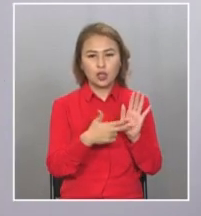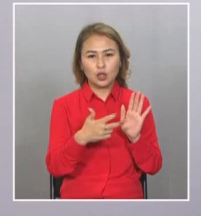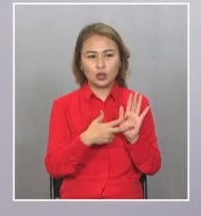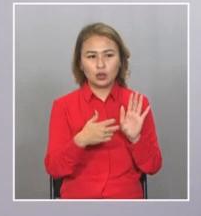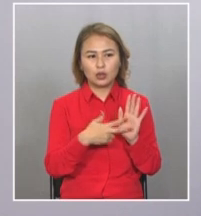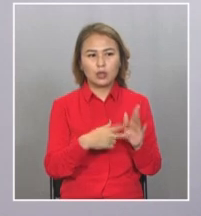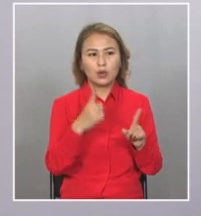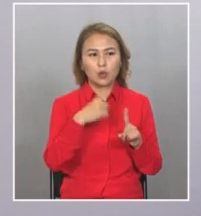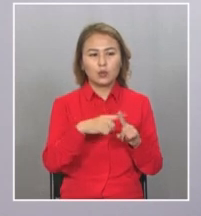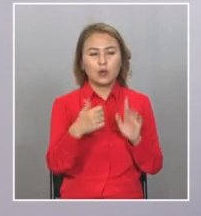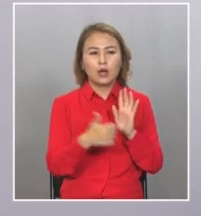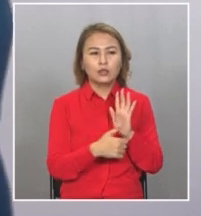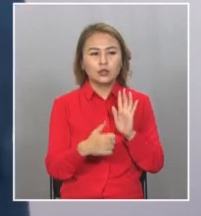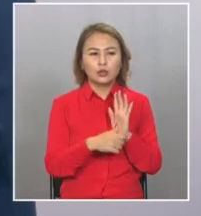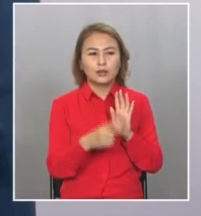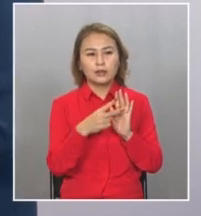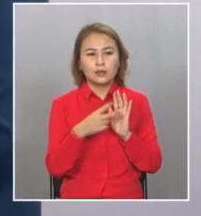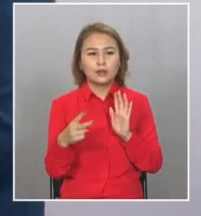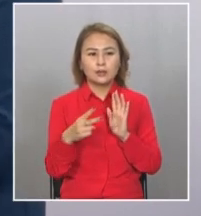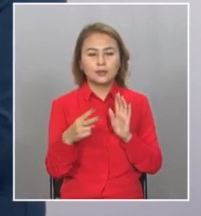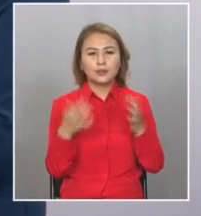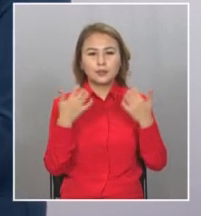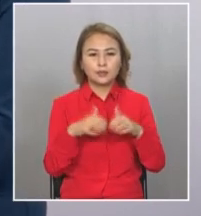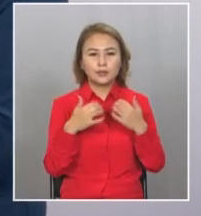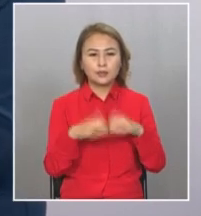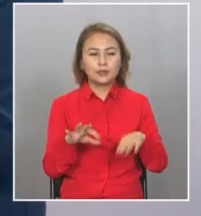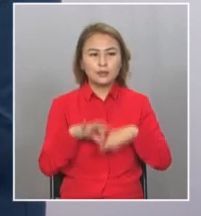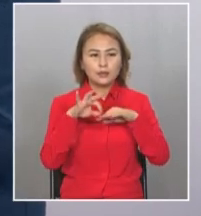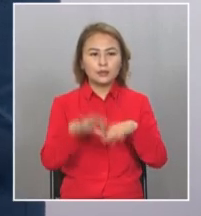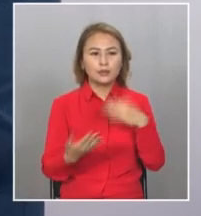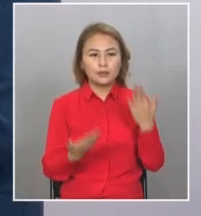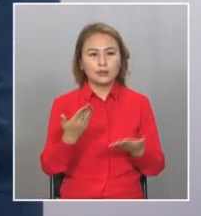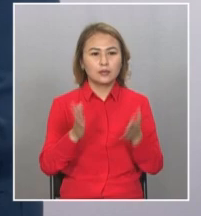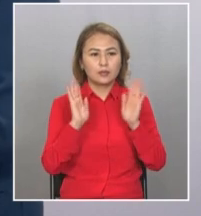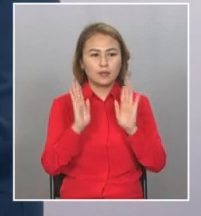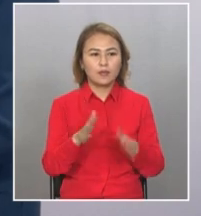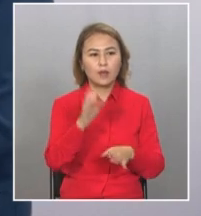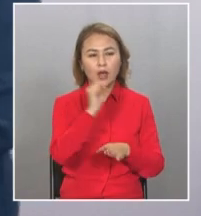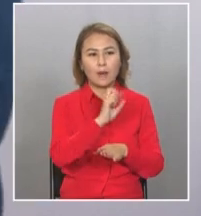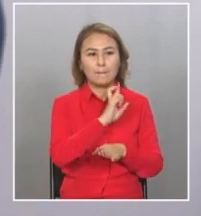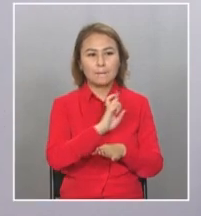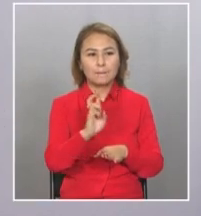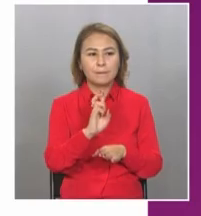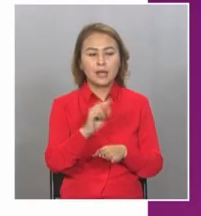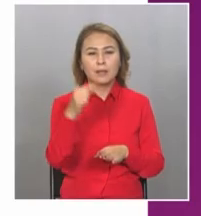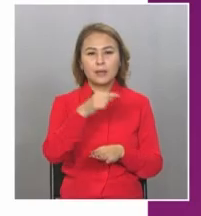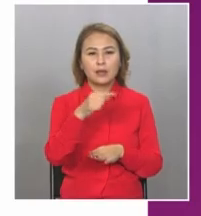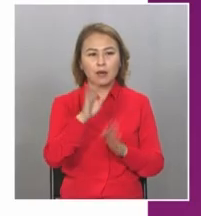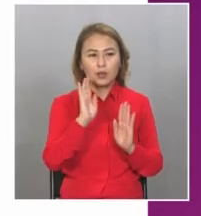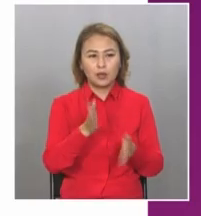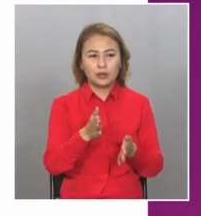800, БС 600-ға тең. Енді есептеулер жүргізетін болса, бізде АБ 1000-ға тең болады